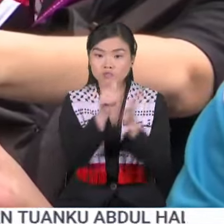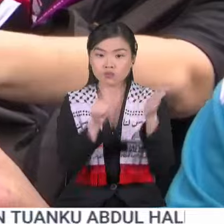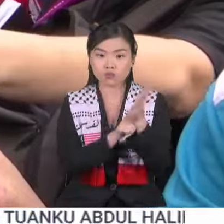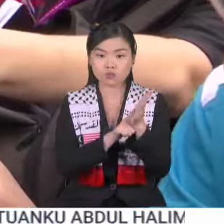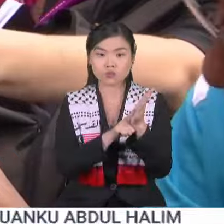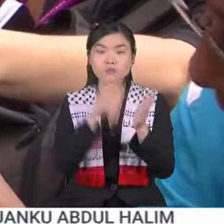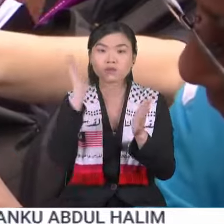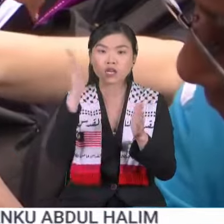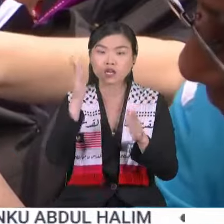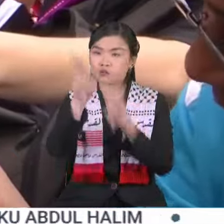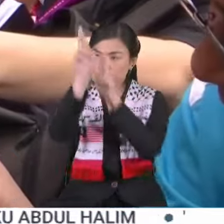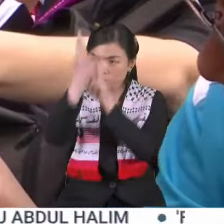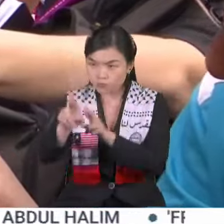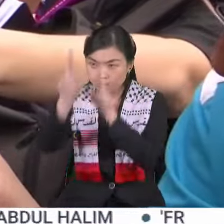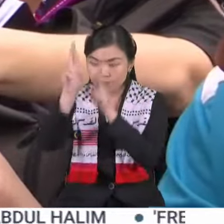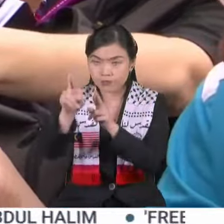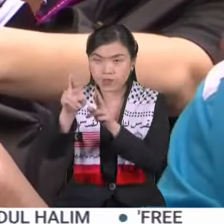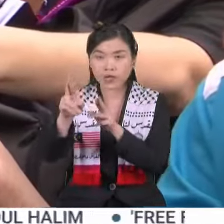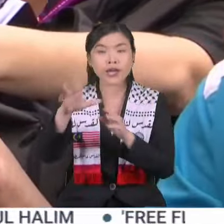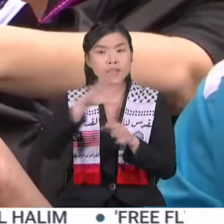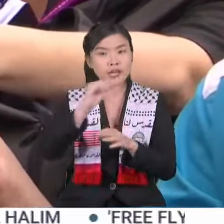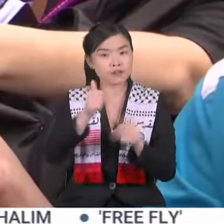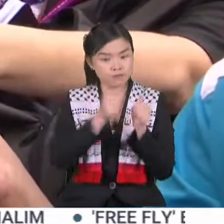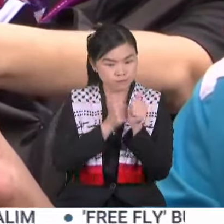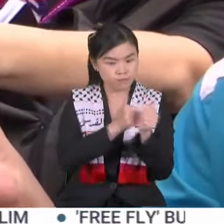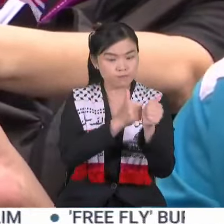dan undang-undang akan dihormati dan juga diamalkan.